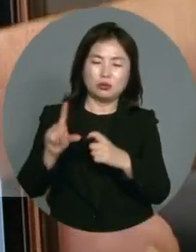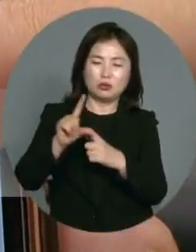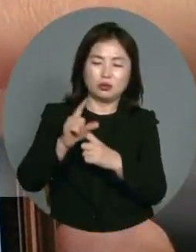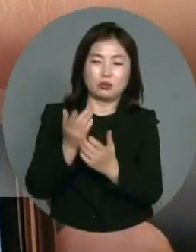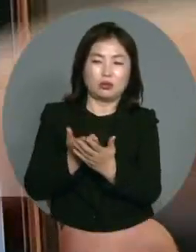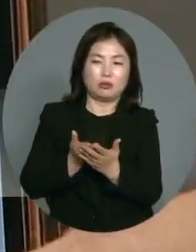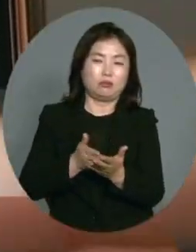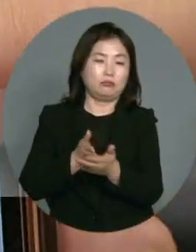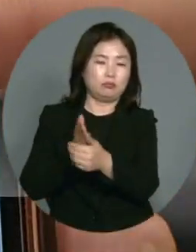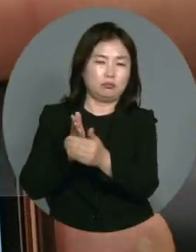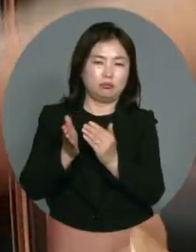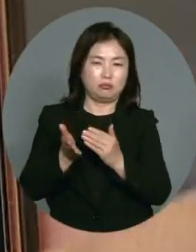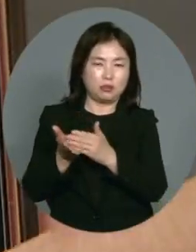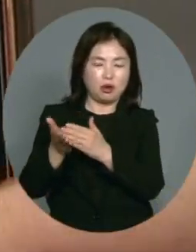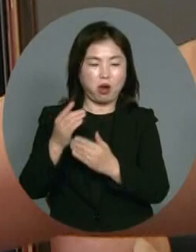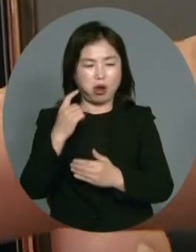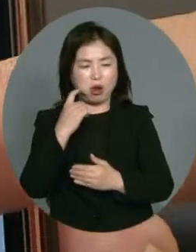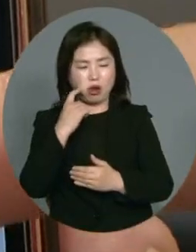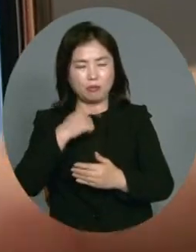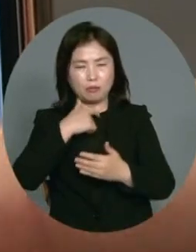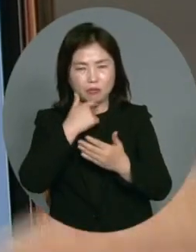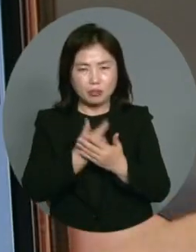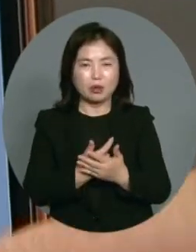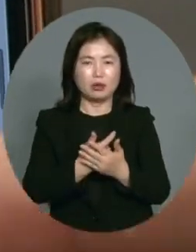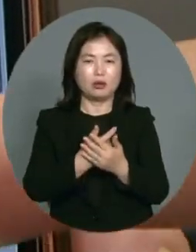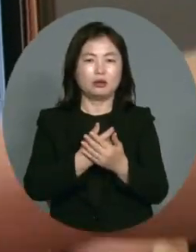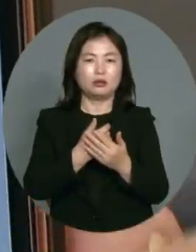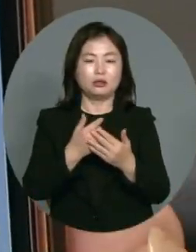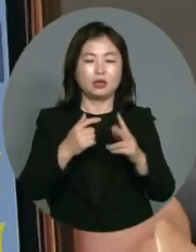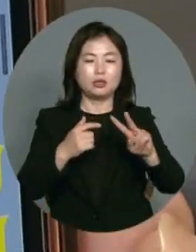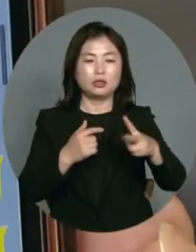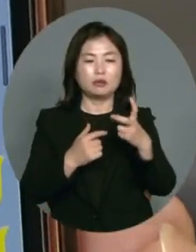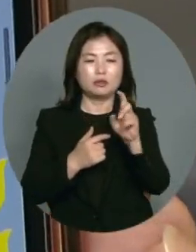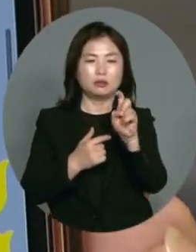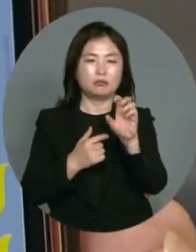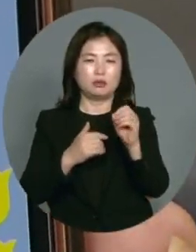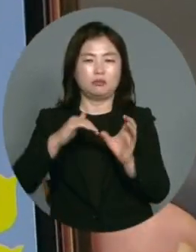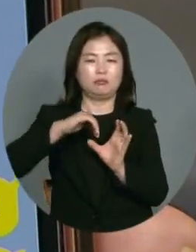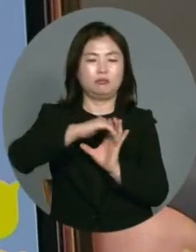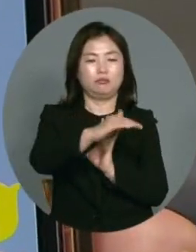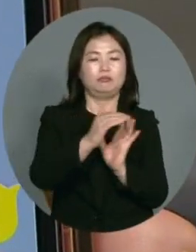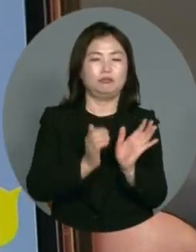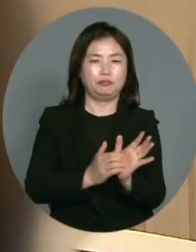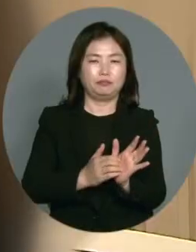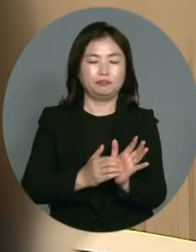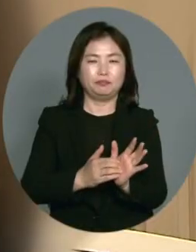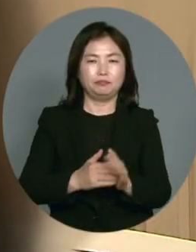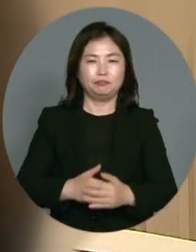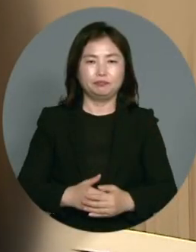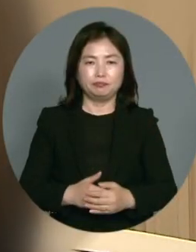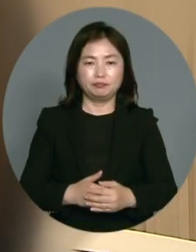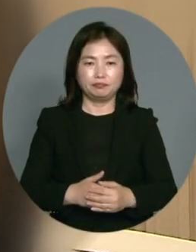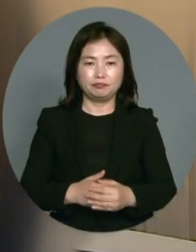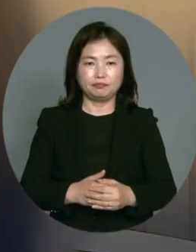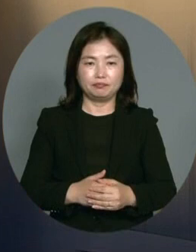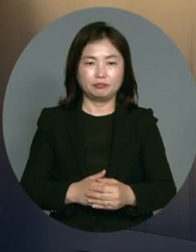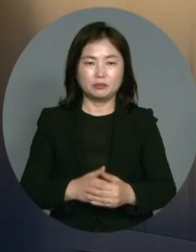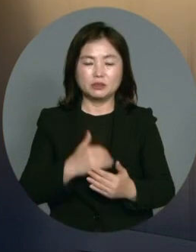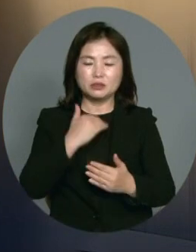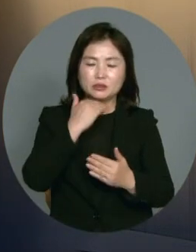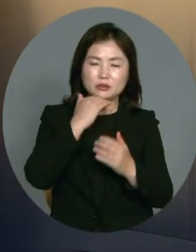독촉했습니다. 이런 거짓말에 속아 단 몇 분 만에 210만 원이나 보내게 됐습니다. 대기자가 많기